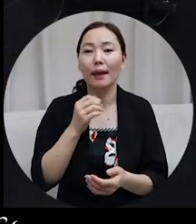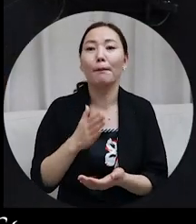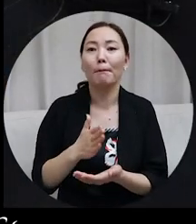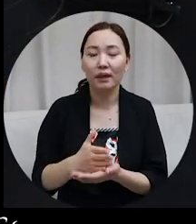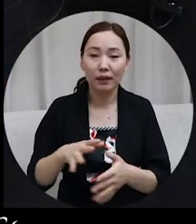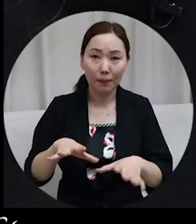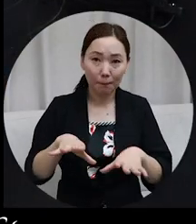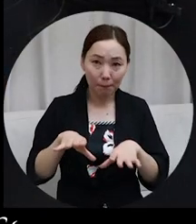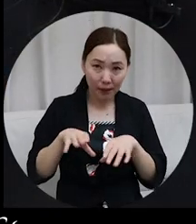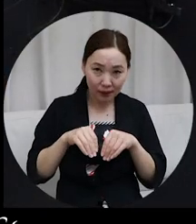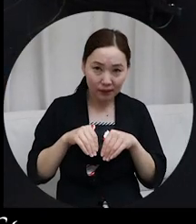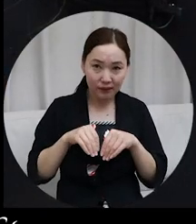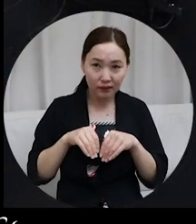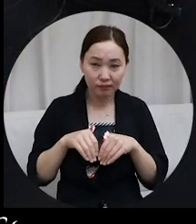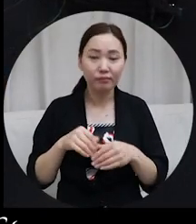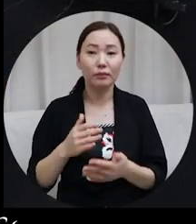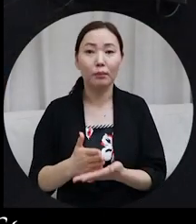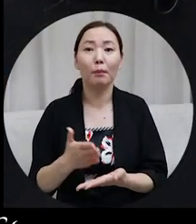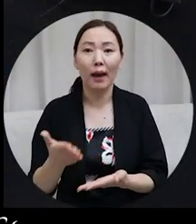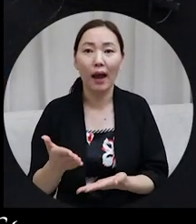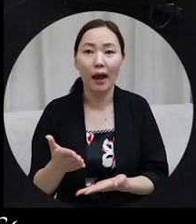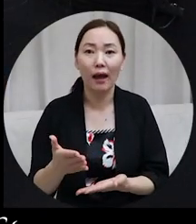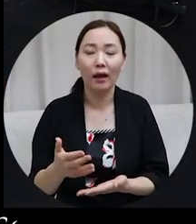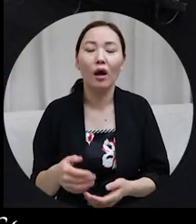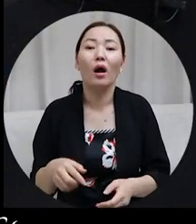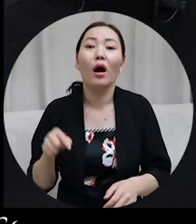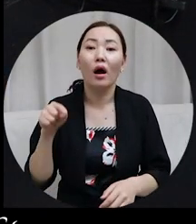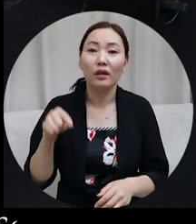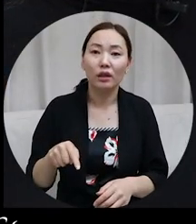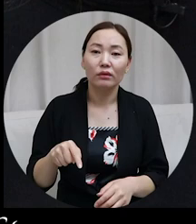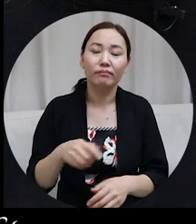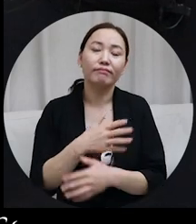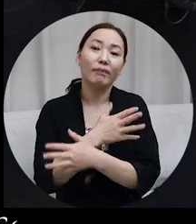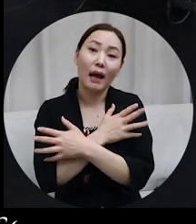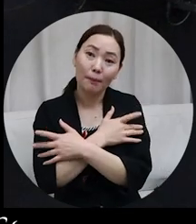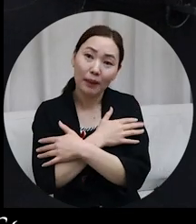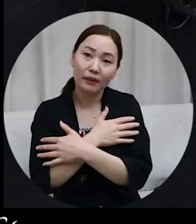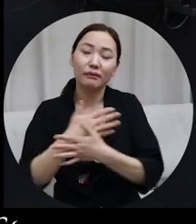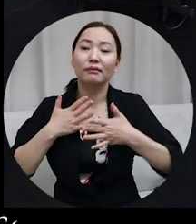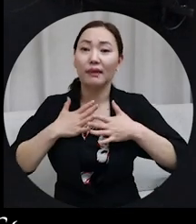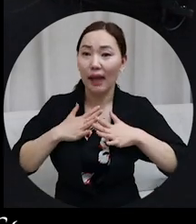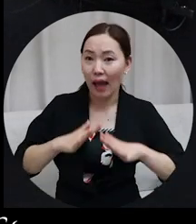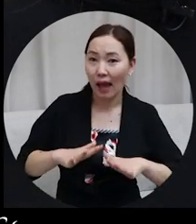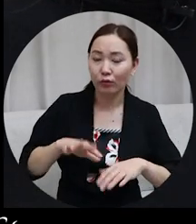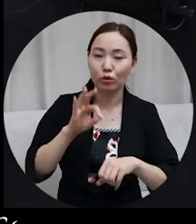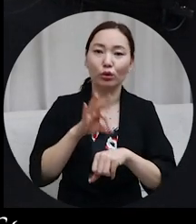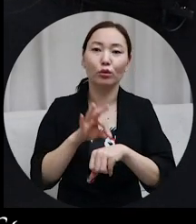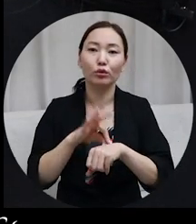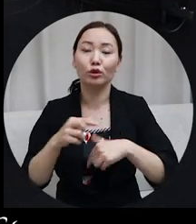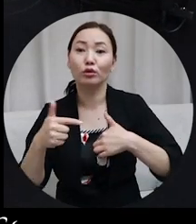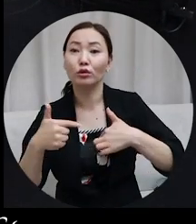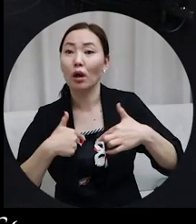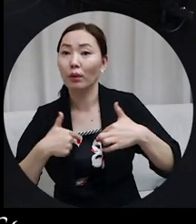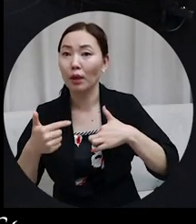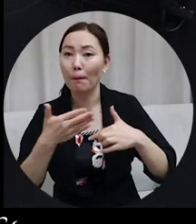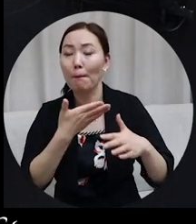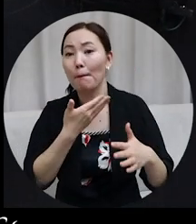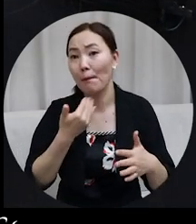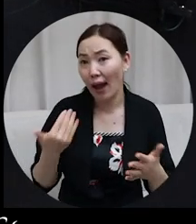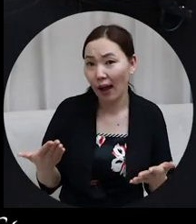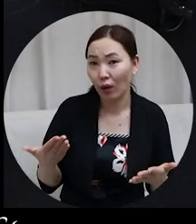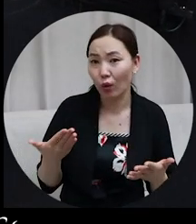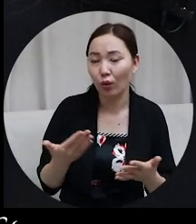зорилго бол ерөөсөө юм тайван амглан тэгээд нэг өвчин зовлонгүй энэ олон хүний одоо ач буйнд